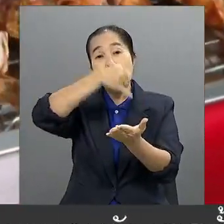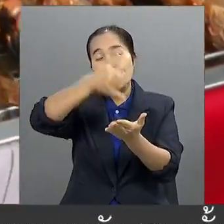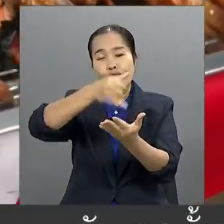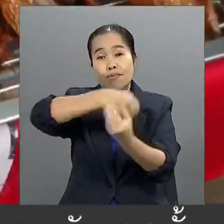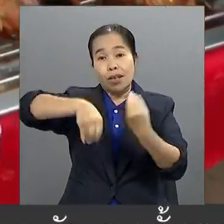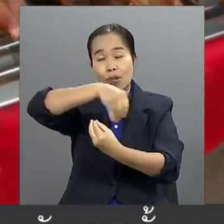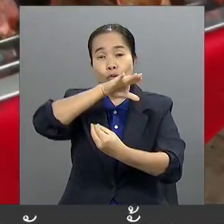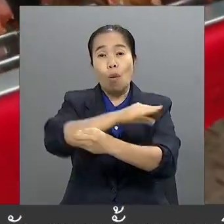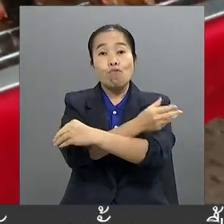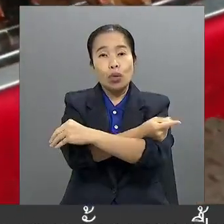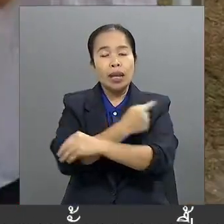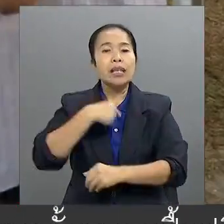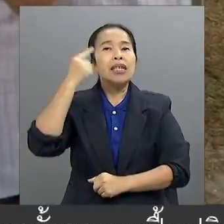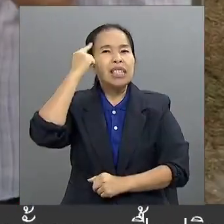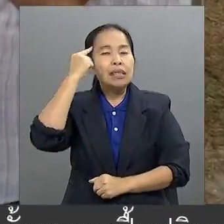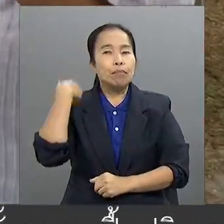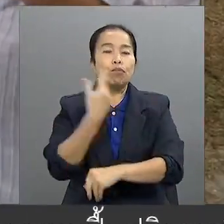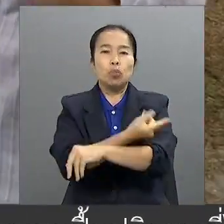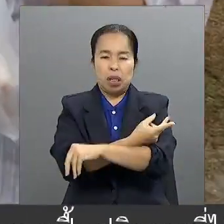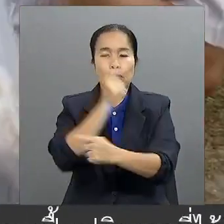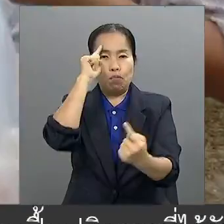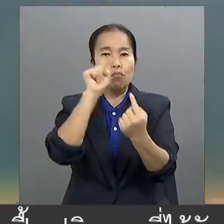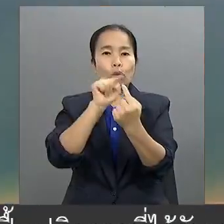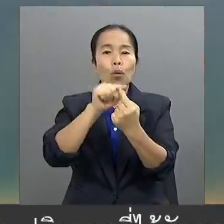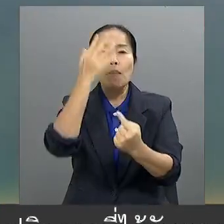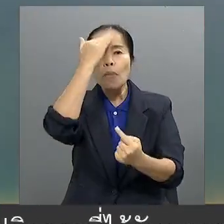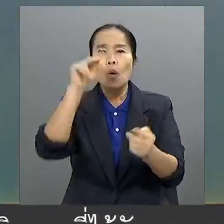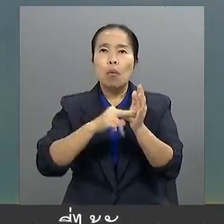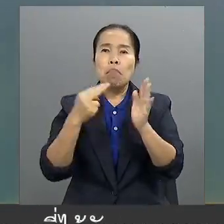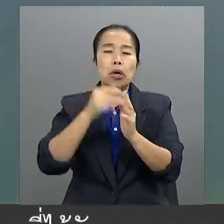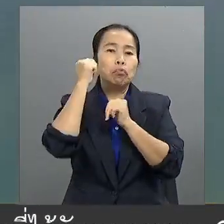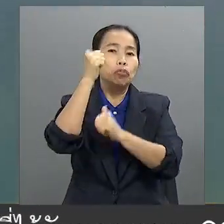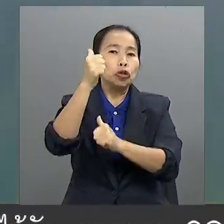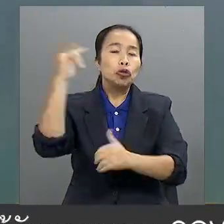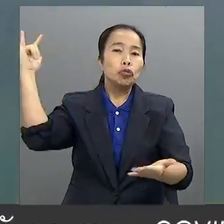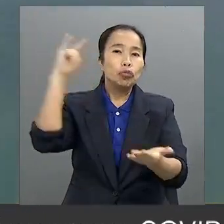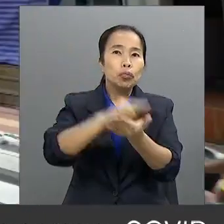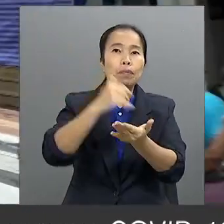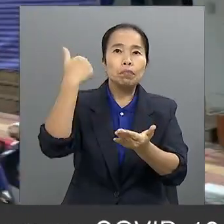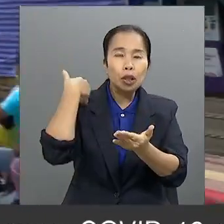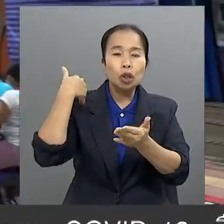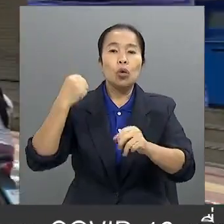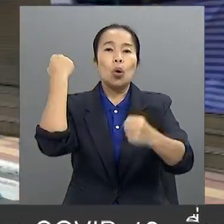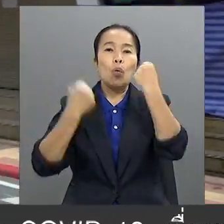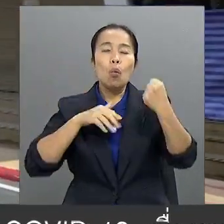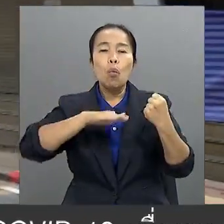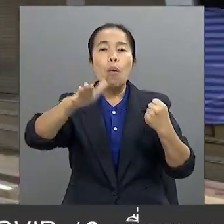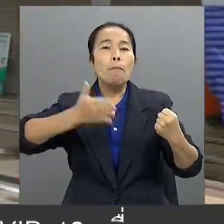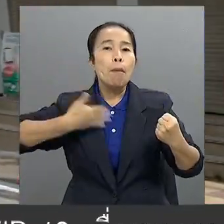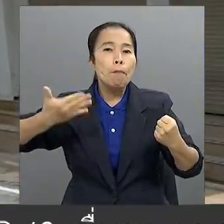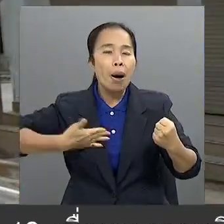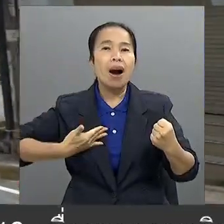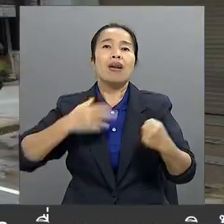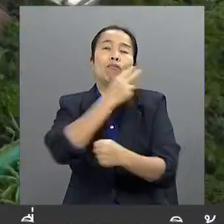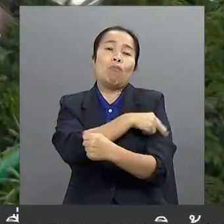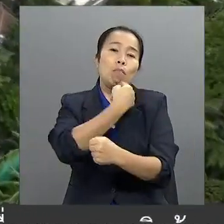จะเป็นพื้นที่ที่มีความเหมาะสมเพราะว่ามีระบบโครงสร้างพื้นฐานที่ดีมีมาตรการด้านสาธารณสุขเข้มแข็งแล้วก็ที่สำคัญ